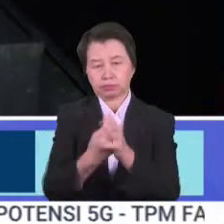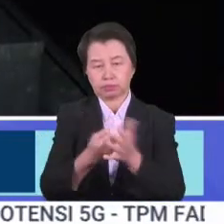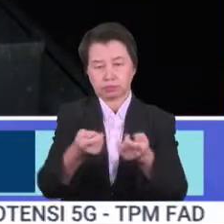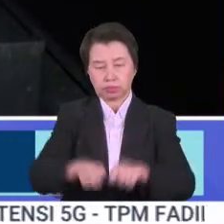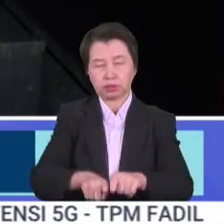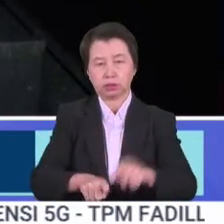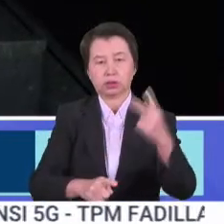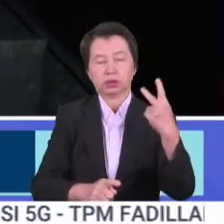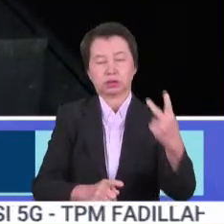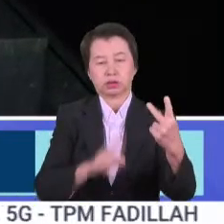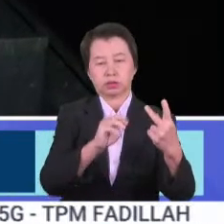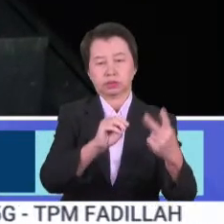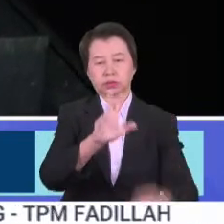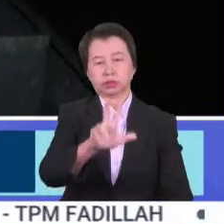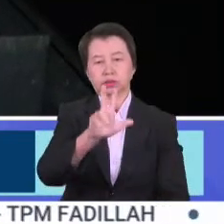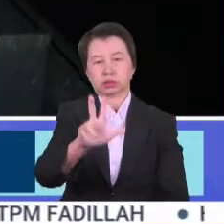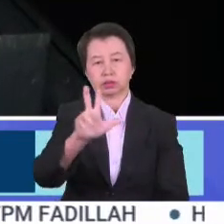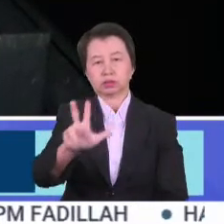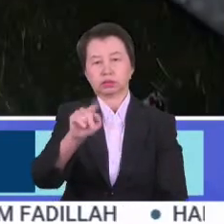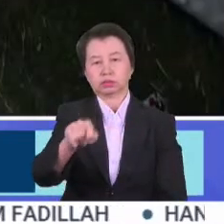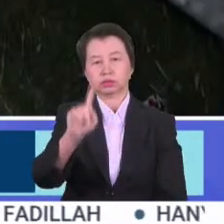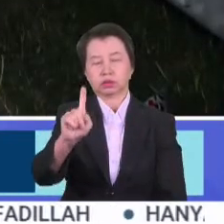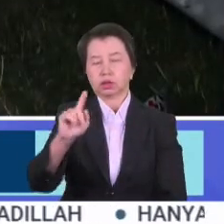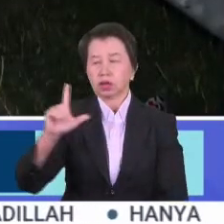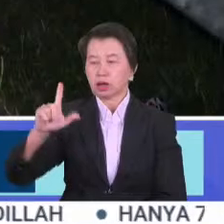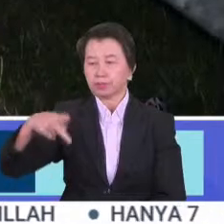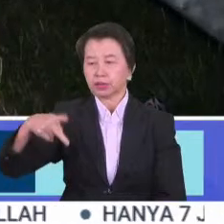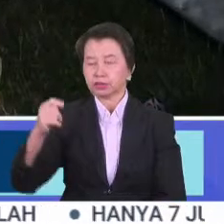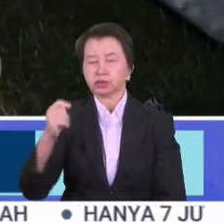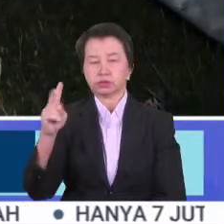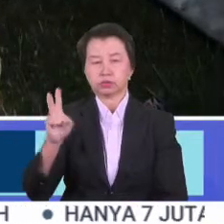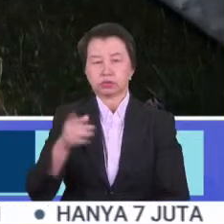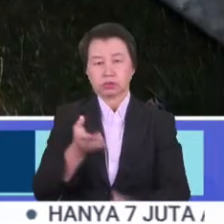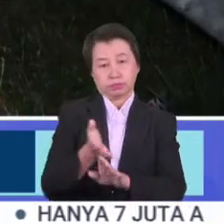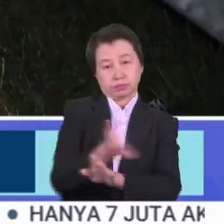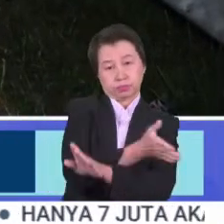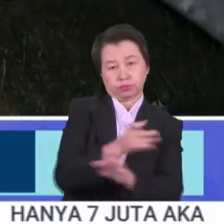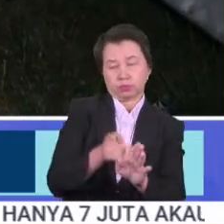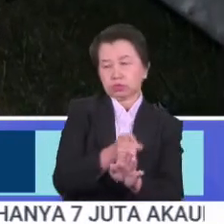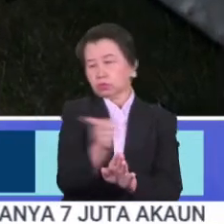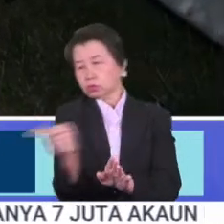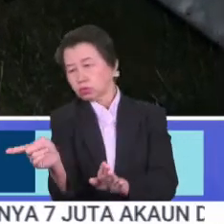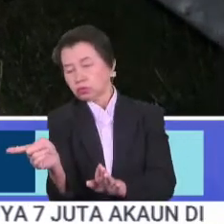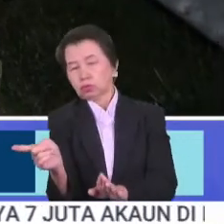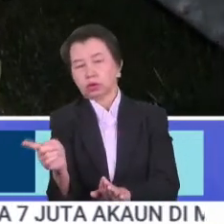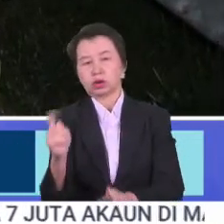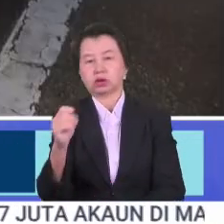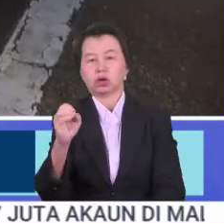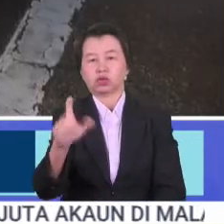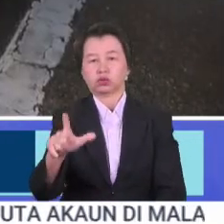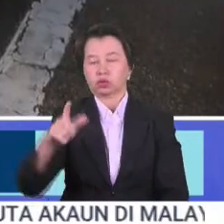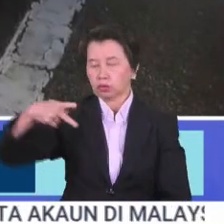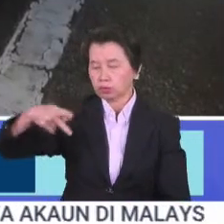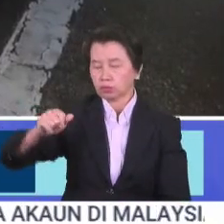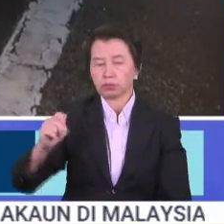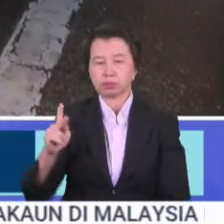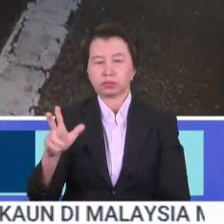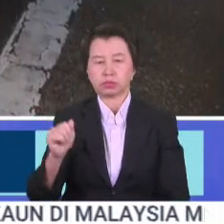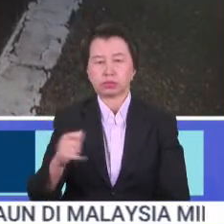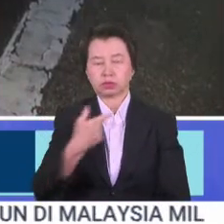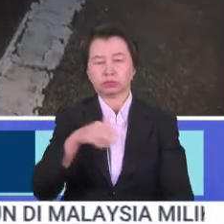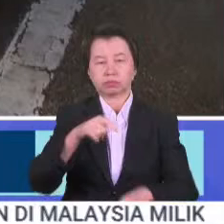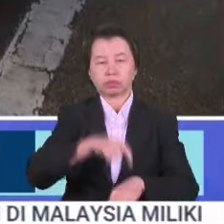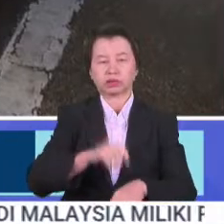kilometer 333.1 LPT2 sebelum susul keluar Plaza Tol Pakar ketika 20 motosikal